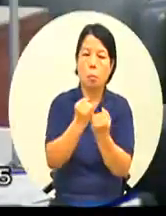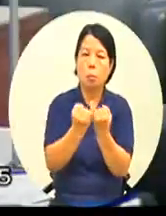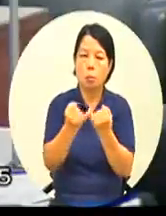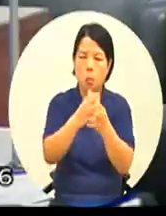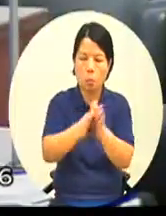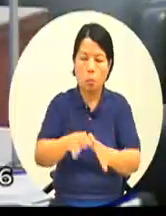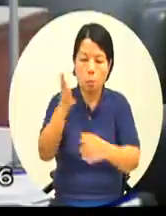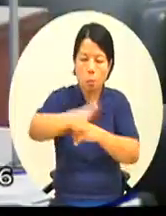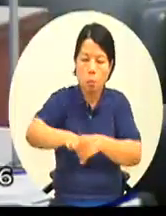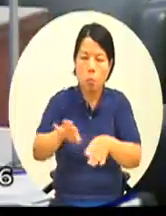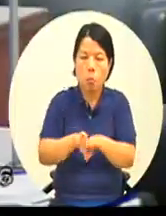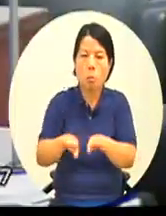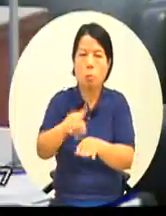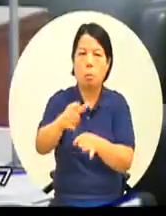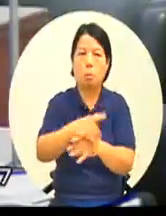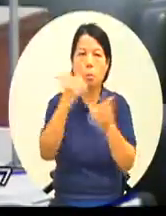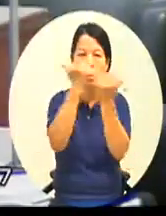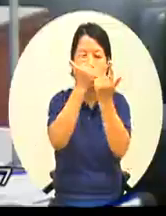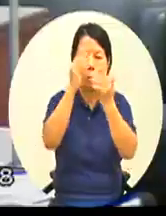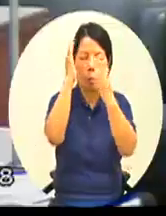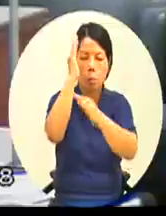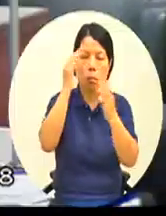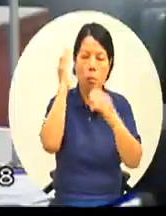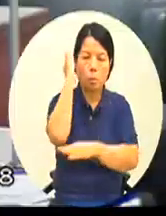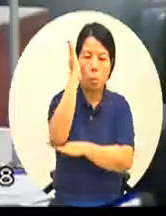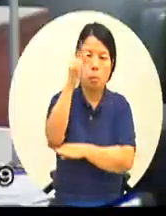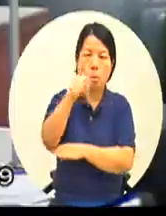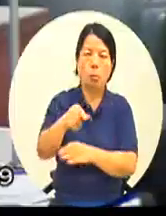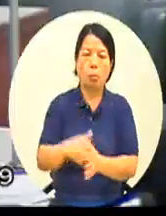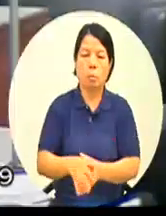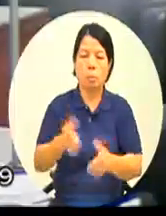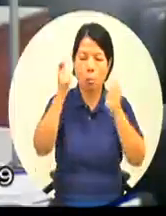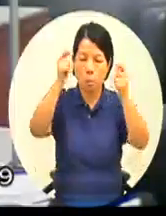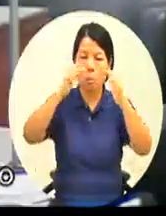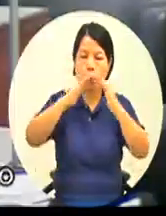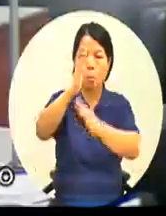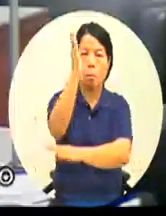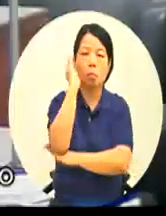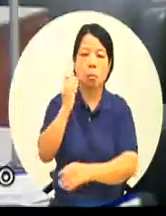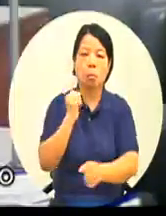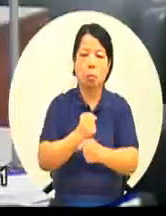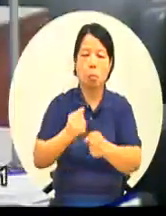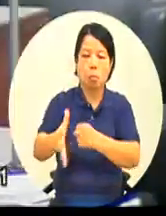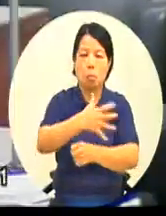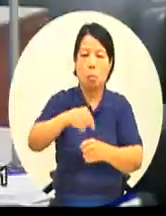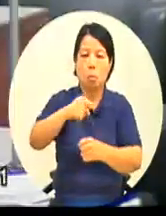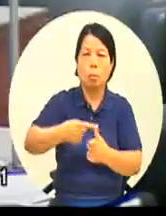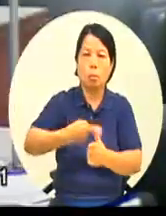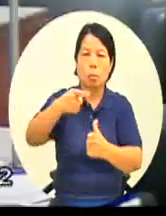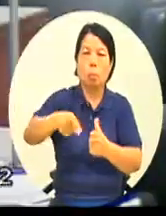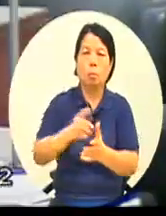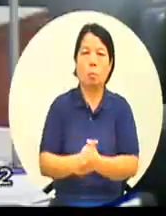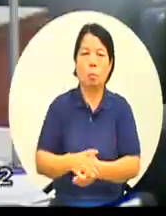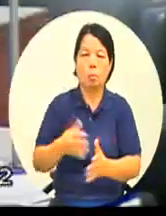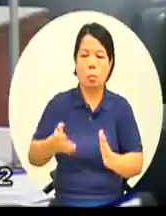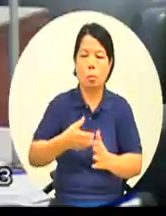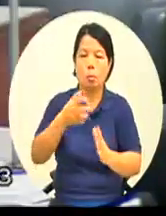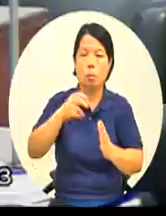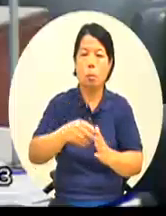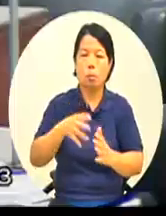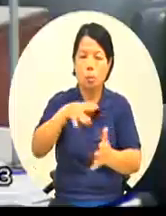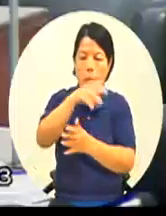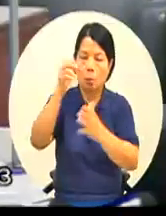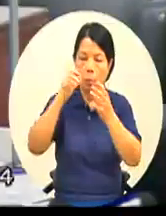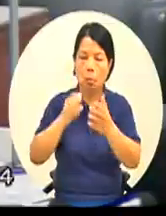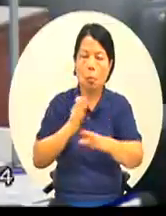请。好，这是台北市政府的政策。那我认为高雄市政府是作为全台湾第一个伴侣住籍通过的一个城市，